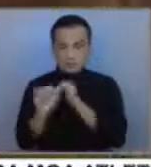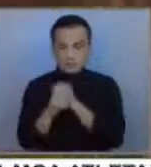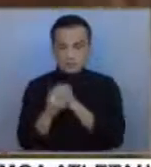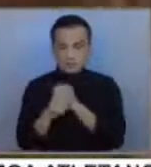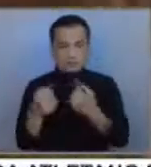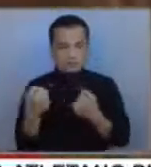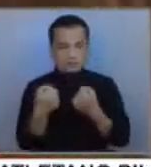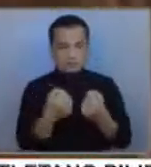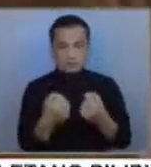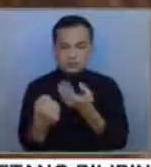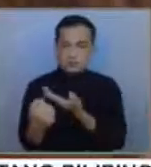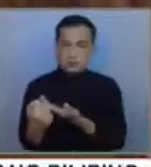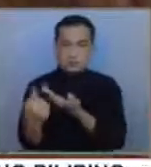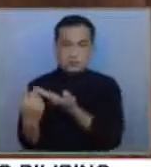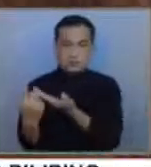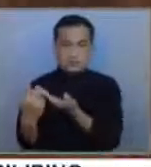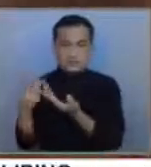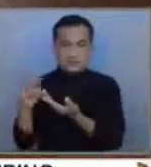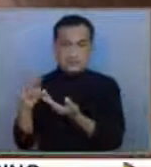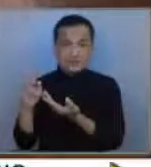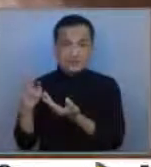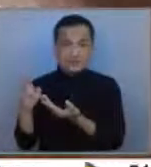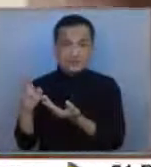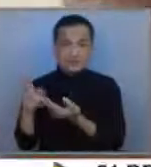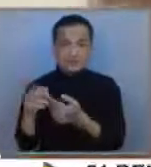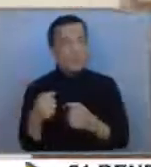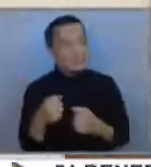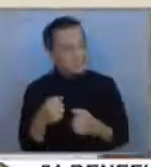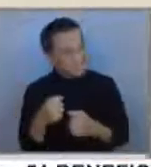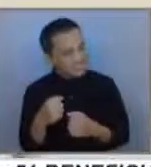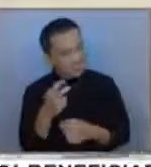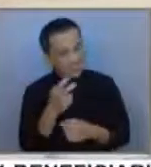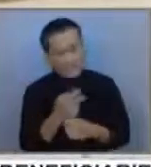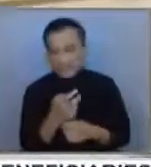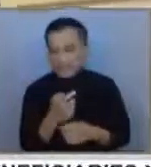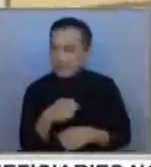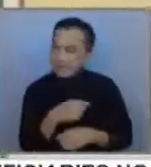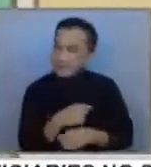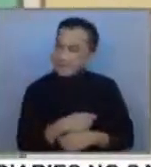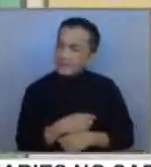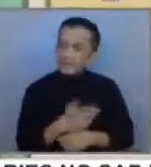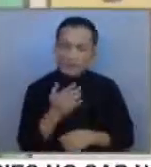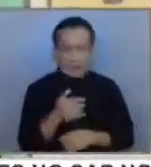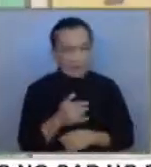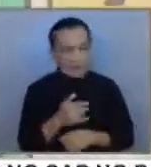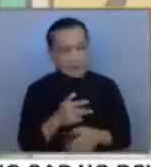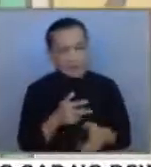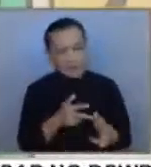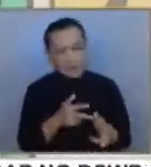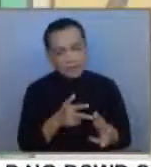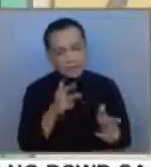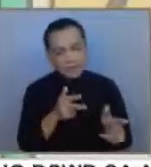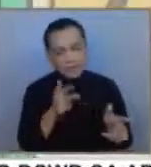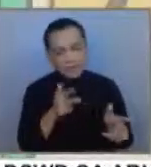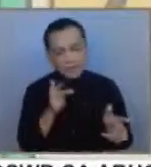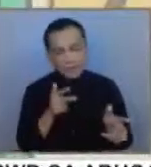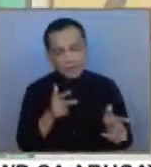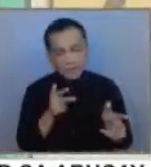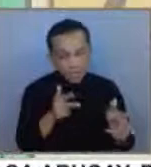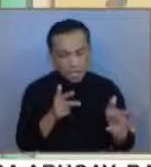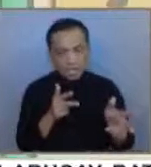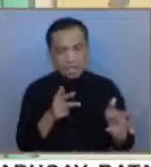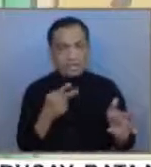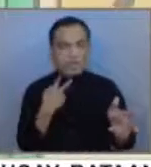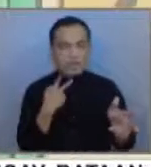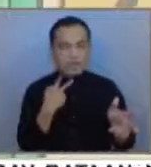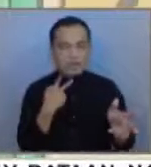driver. Mahihirapan po kami dyan. Dahil sa traffic. Kasi baka hindi na umusad dyan.